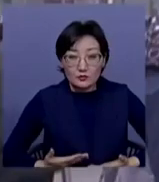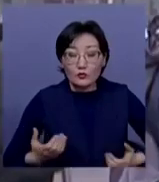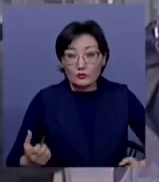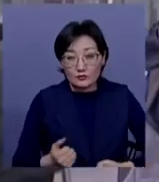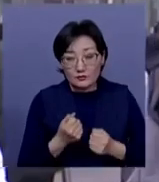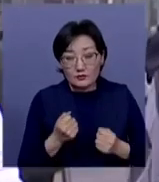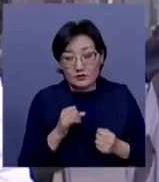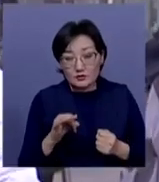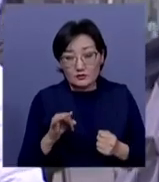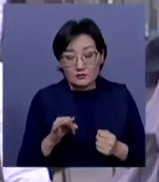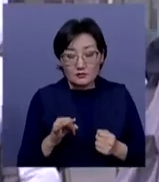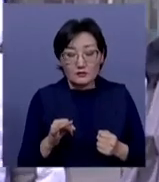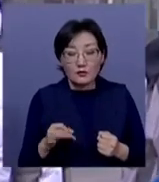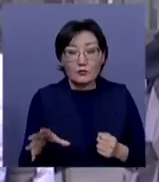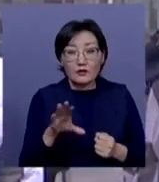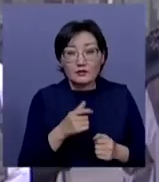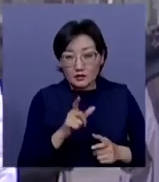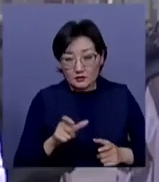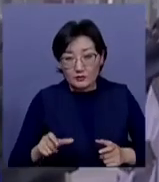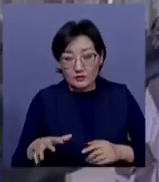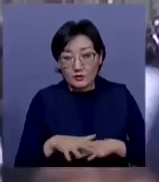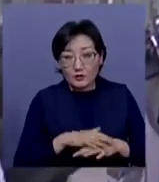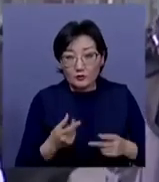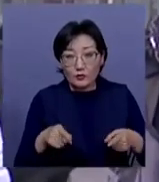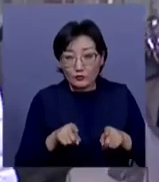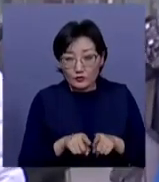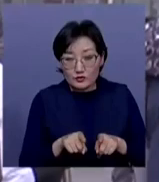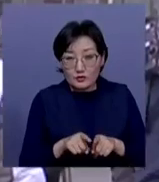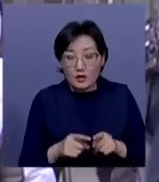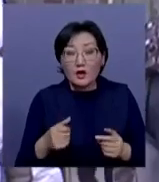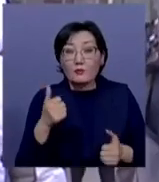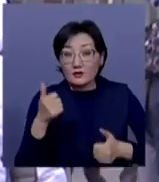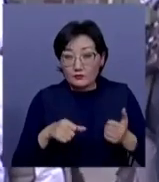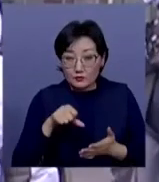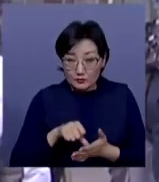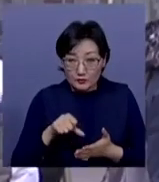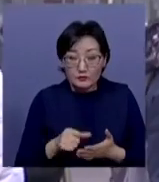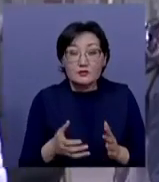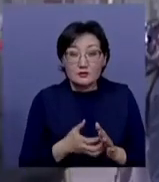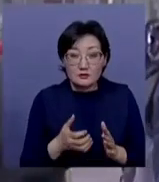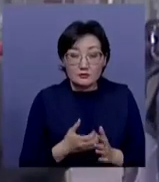қолдаймын. Және де барлық адамдарды, халқымды осыған тартуға үлесімді қосып жүрмін.